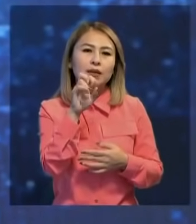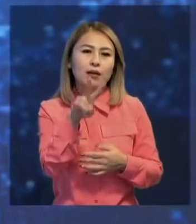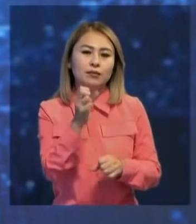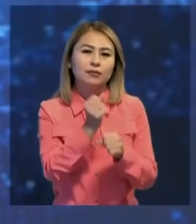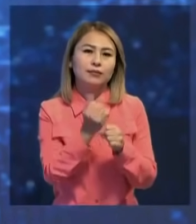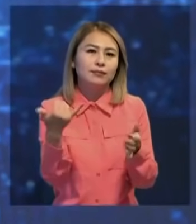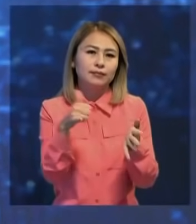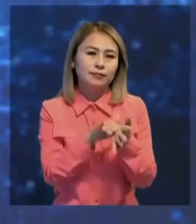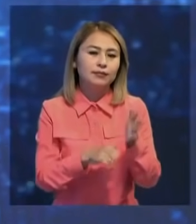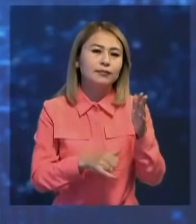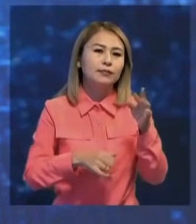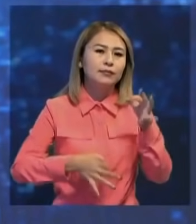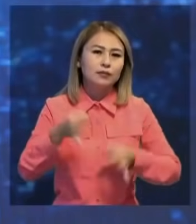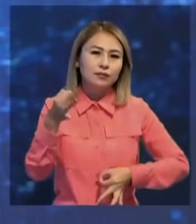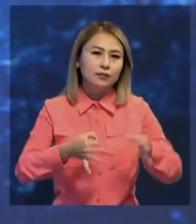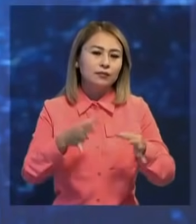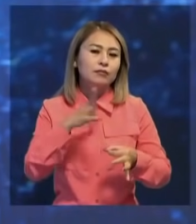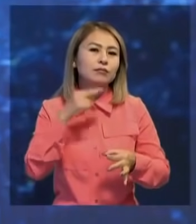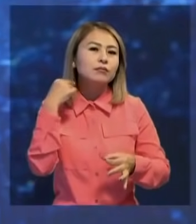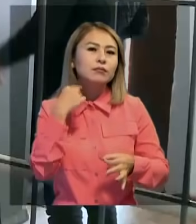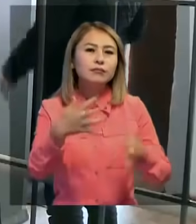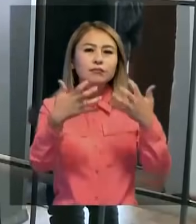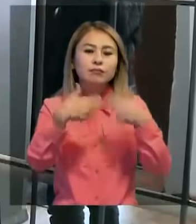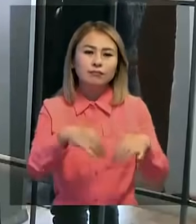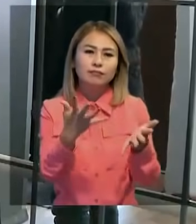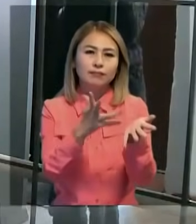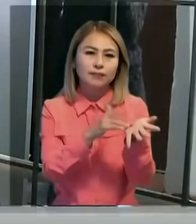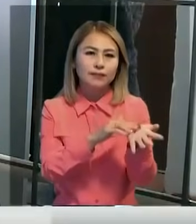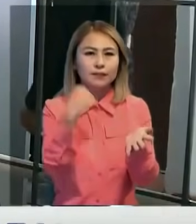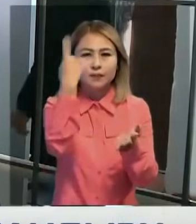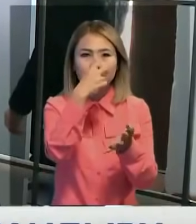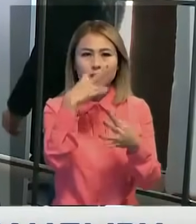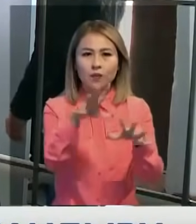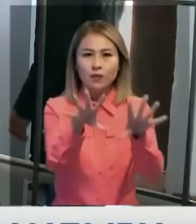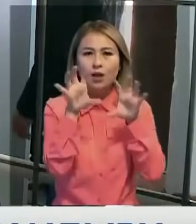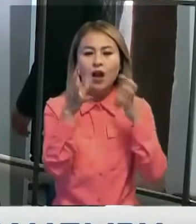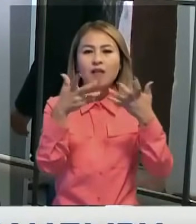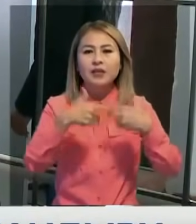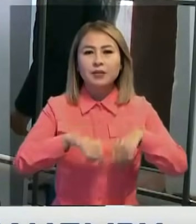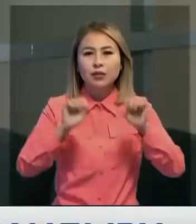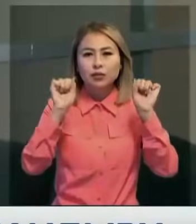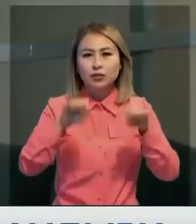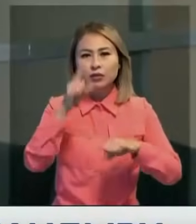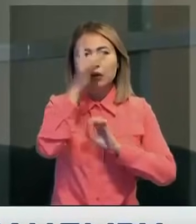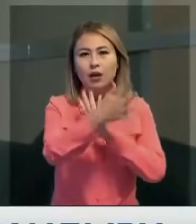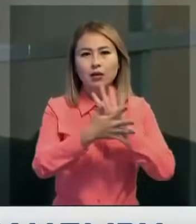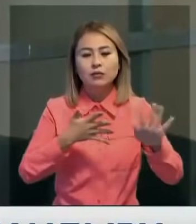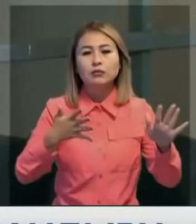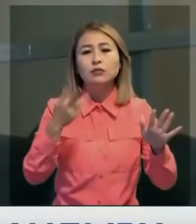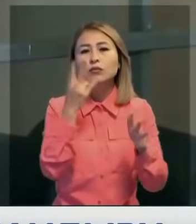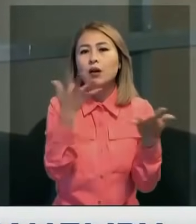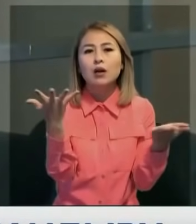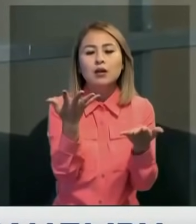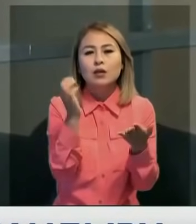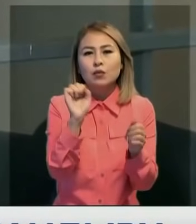биотерминалдар орнатылып жатыр. Бұл құрылғы сотталғандардың саусақ таңбасы арқылы бет әлпетінің геометриясын автоматты түрде танып,